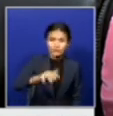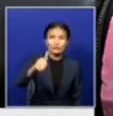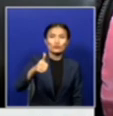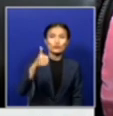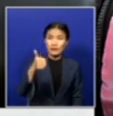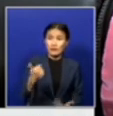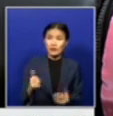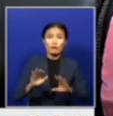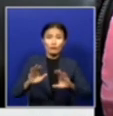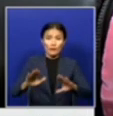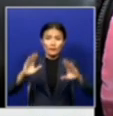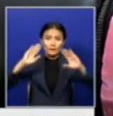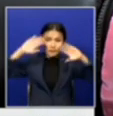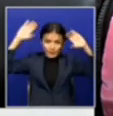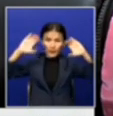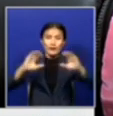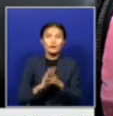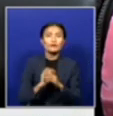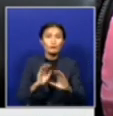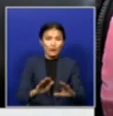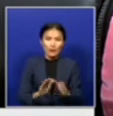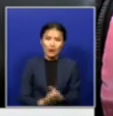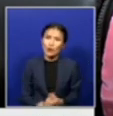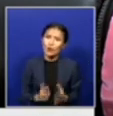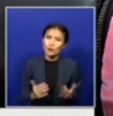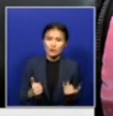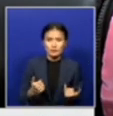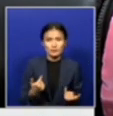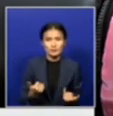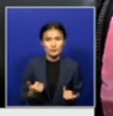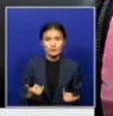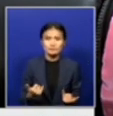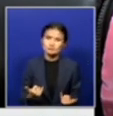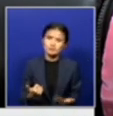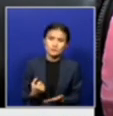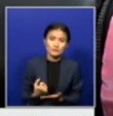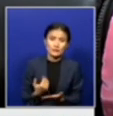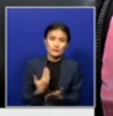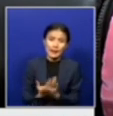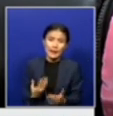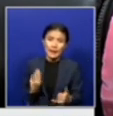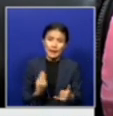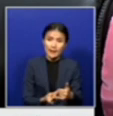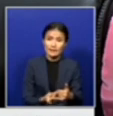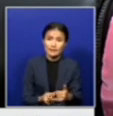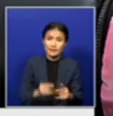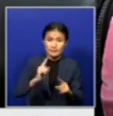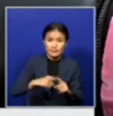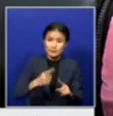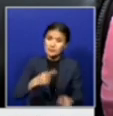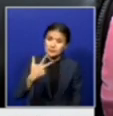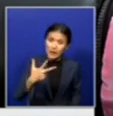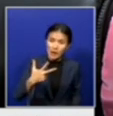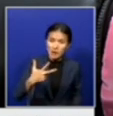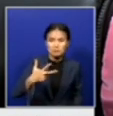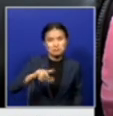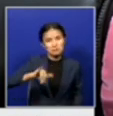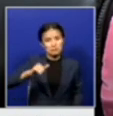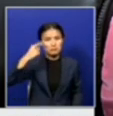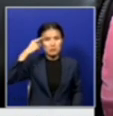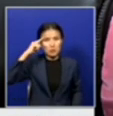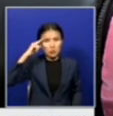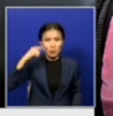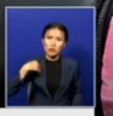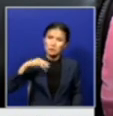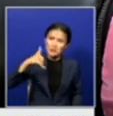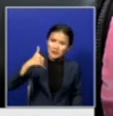ฐบาลครับเราไม่แน่ใจหรอกว่าท่านจะต้องเยียวยา3เดือนหรือเปล่าท่านอาจจะต้องเยียวยาเพิ่มต่อออกไปอีกจะเป็น